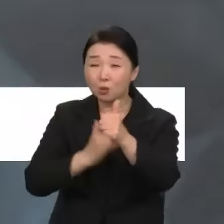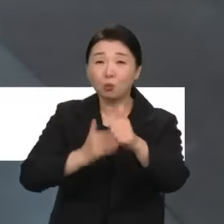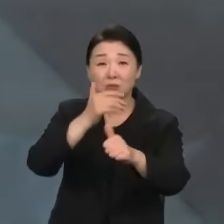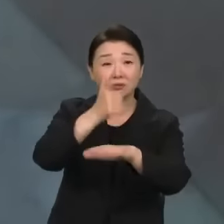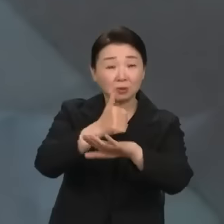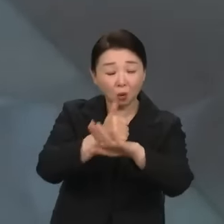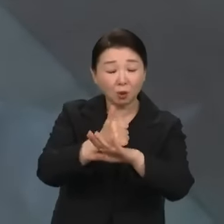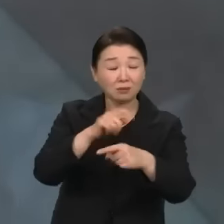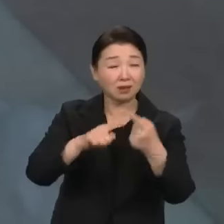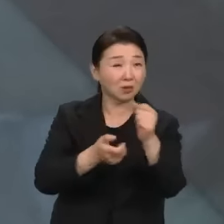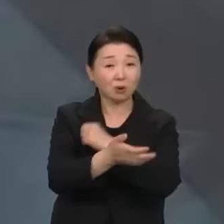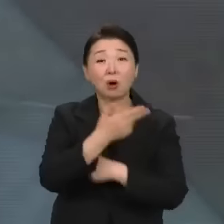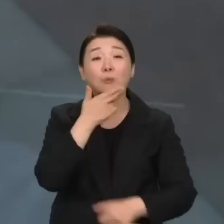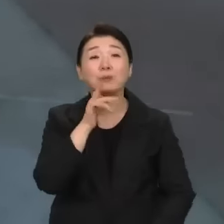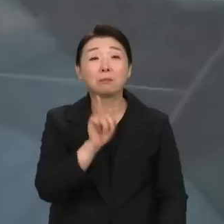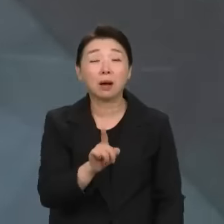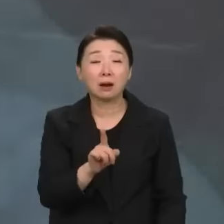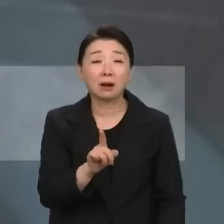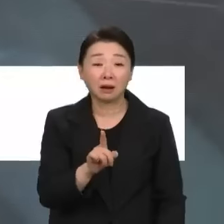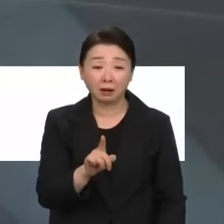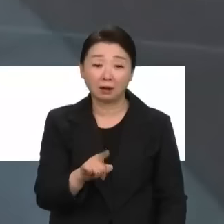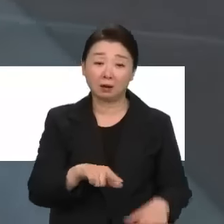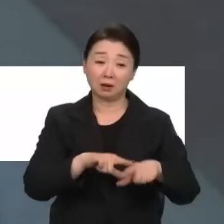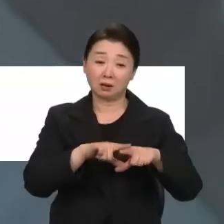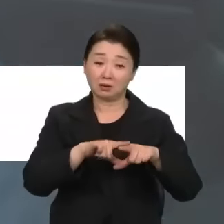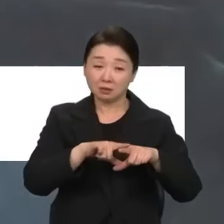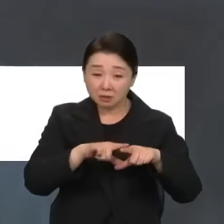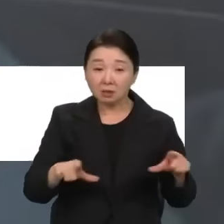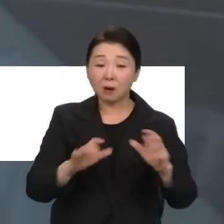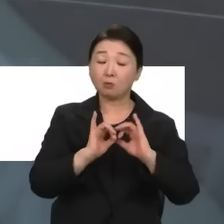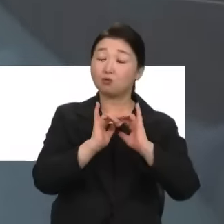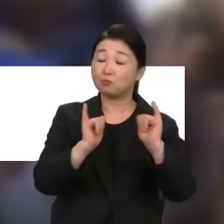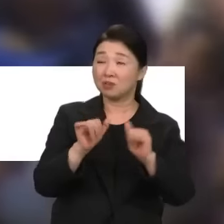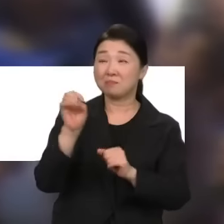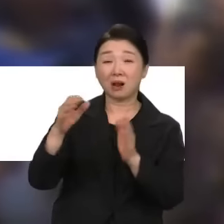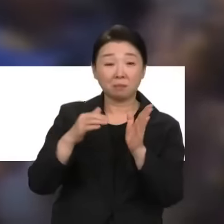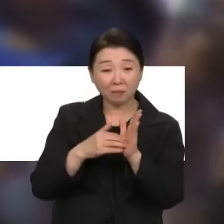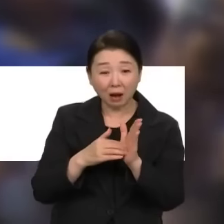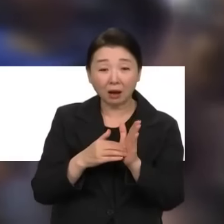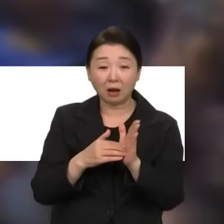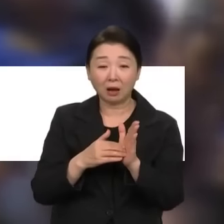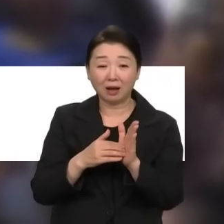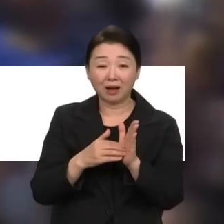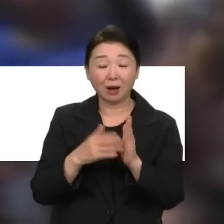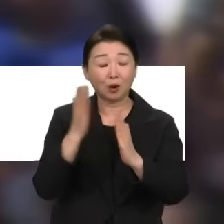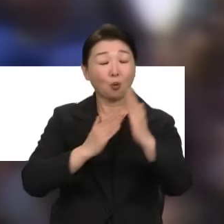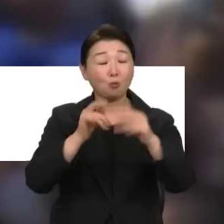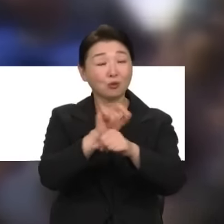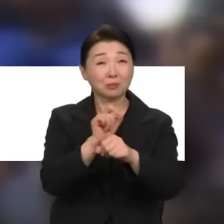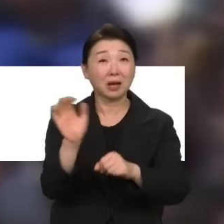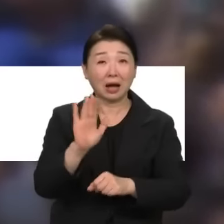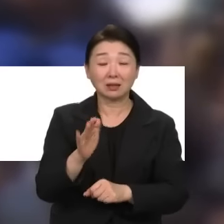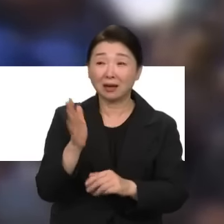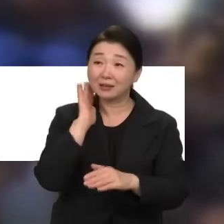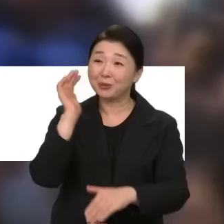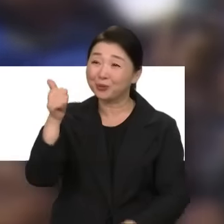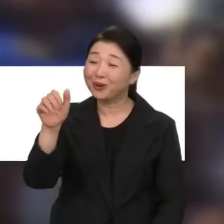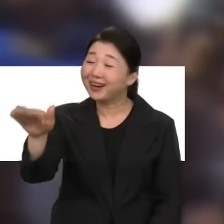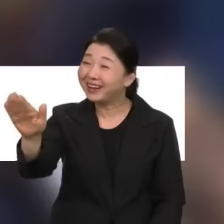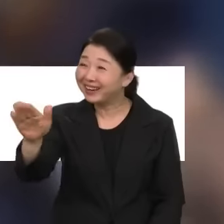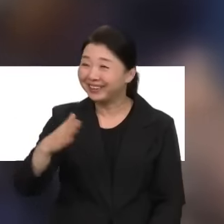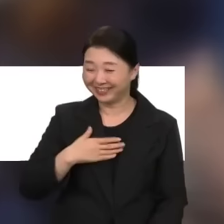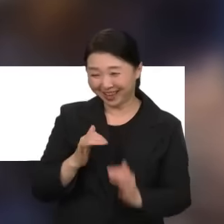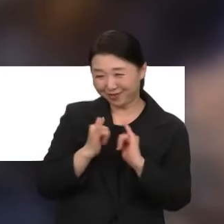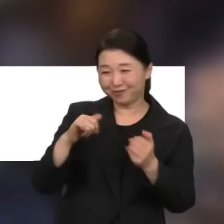않았다고 주장했습니다. 일반 국민이 한 얘기예요. 공무원 신분으로 한 얘기도 아니고. 대통령한테